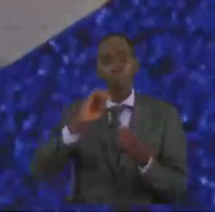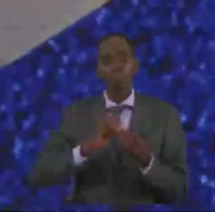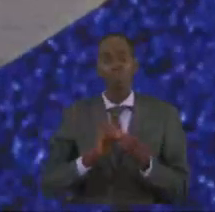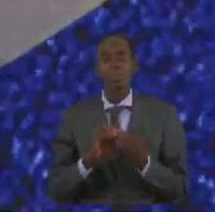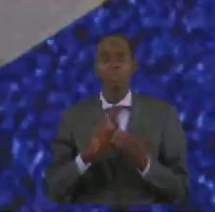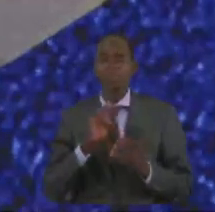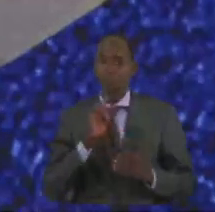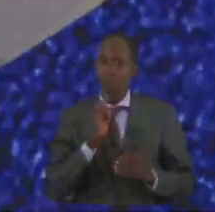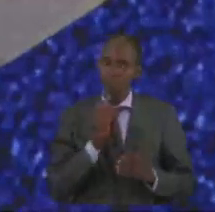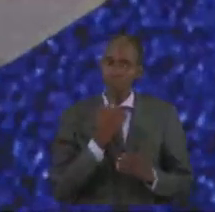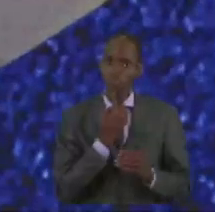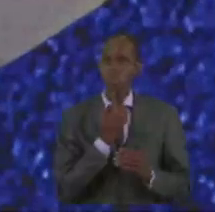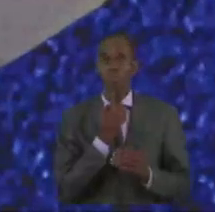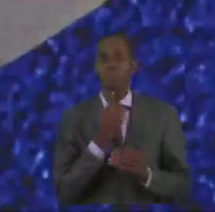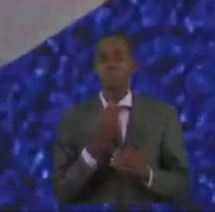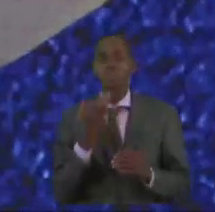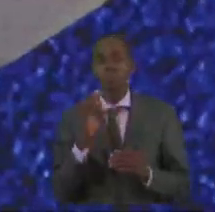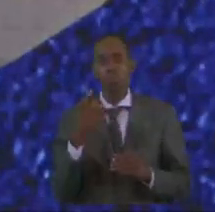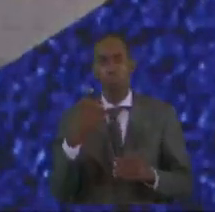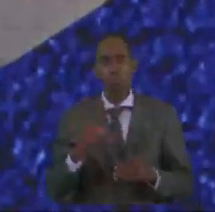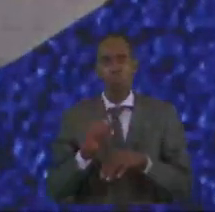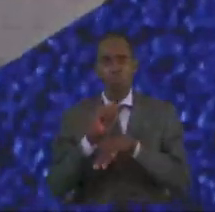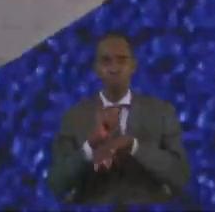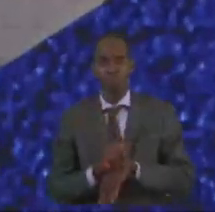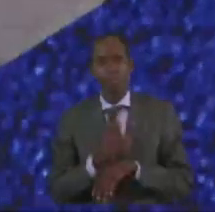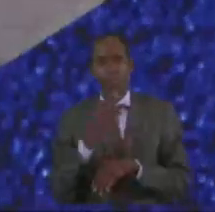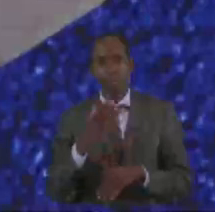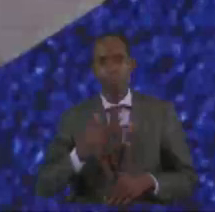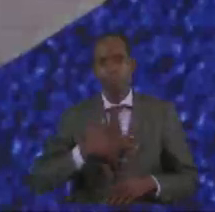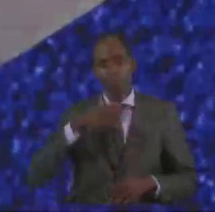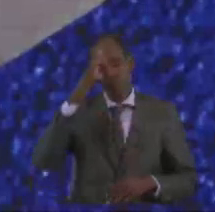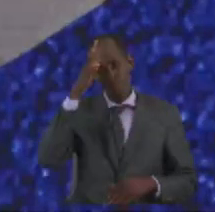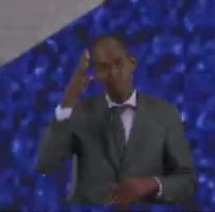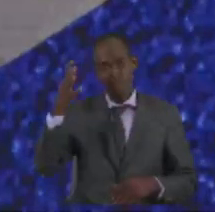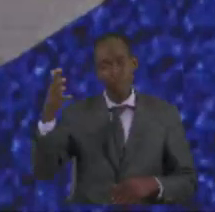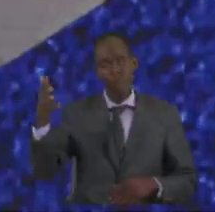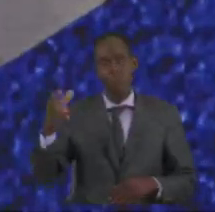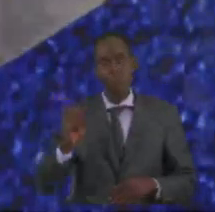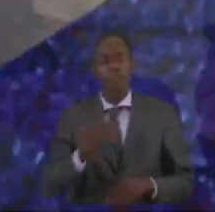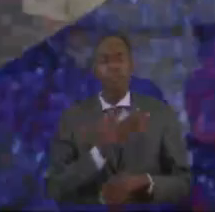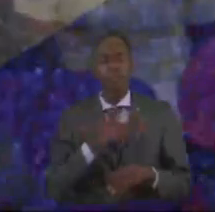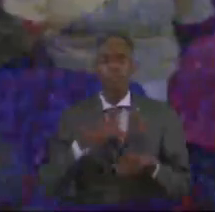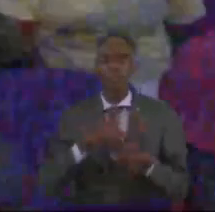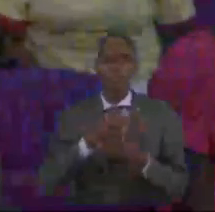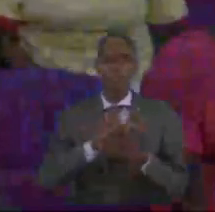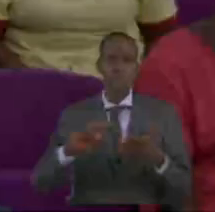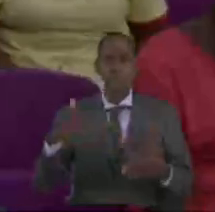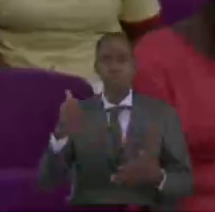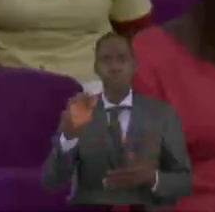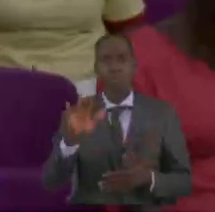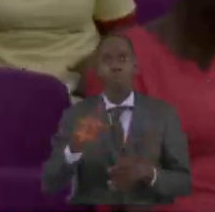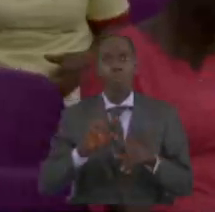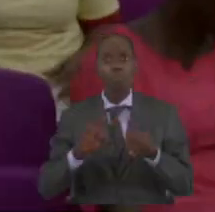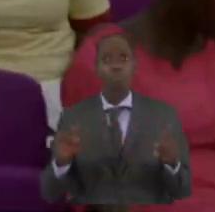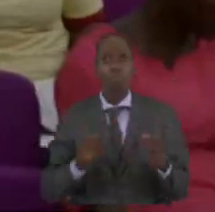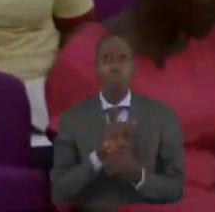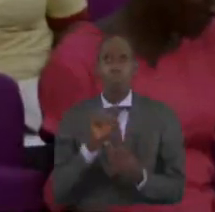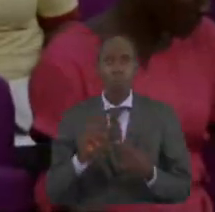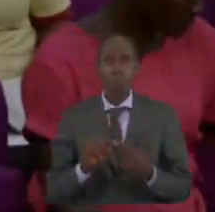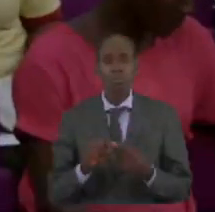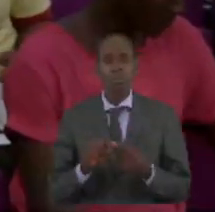étant animé d'un zèle excessif pour les traditions de mes pères. Verset 15.